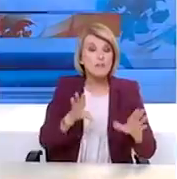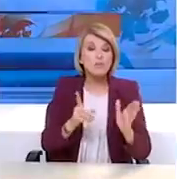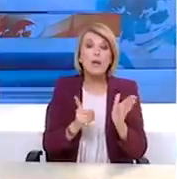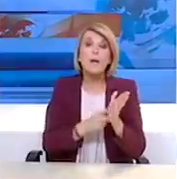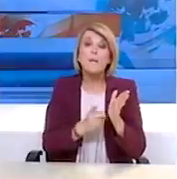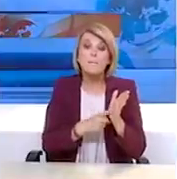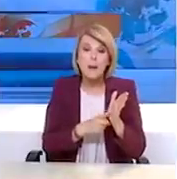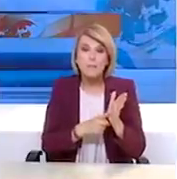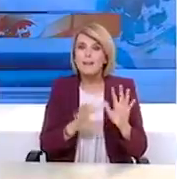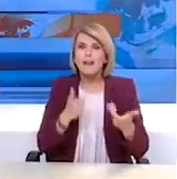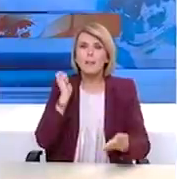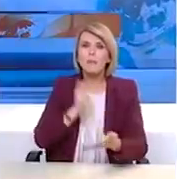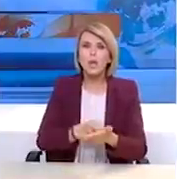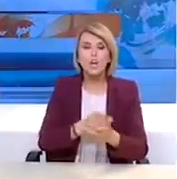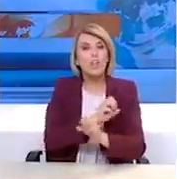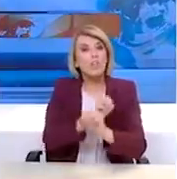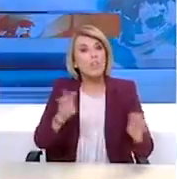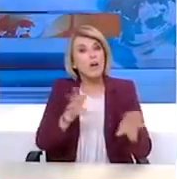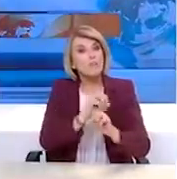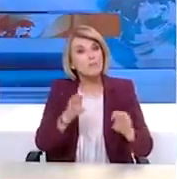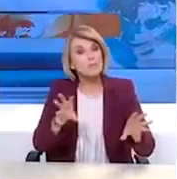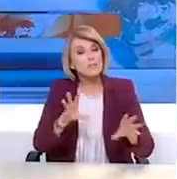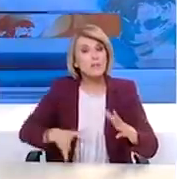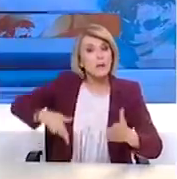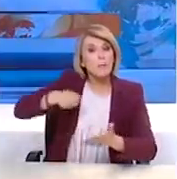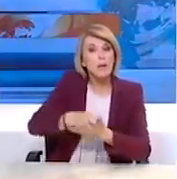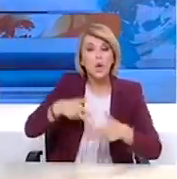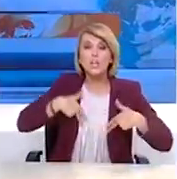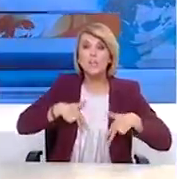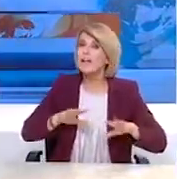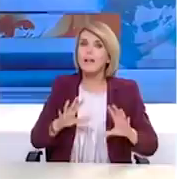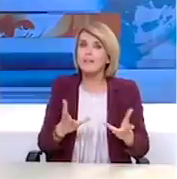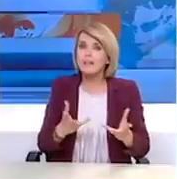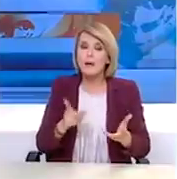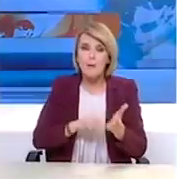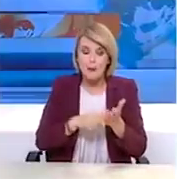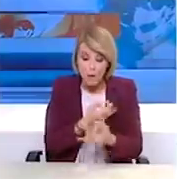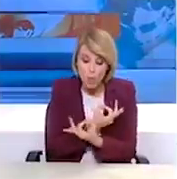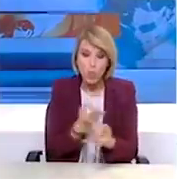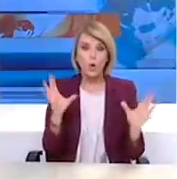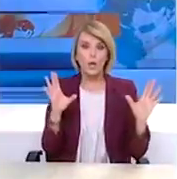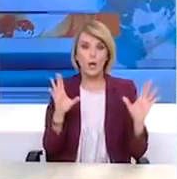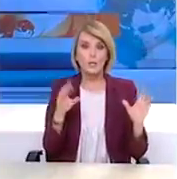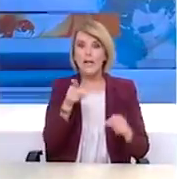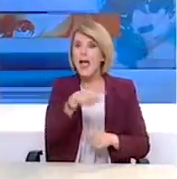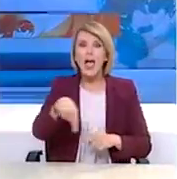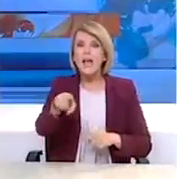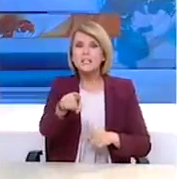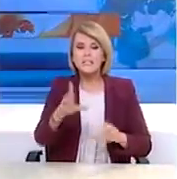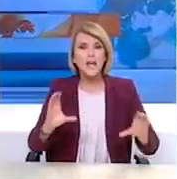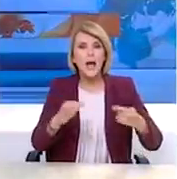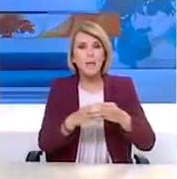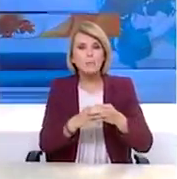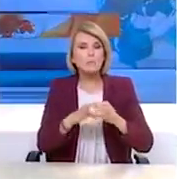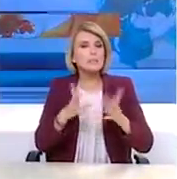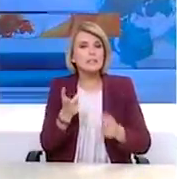εκπομπή μηνυμάτων που αφορούν την υγεία και 21 εκατομμύρια από τη μη καταβολή της δόσης. Συμφωνεί η Επιτροπή σας με αυτά τα βήματα και